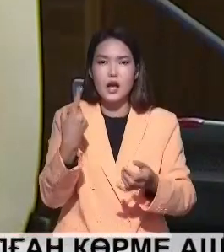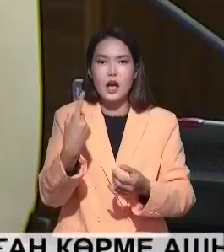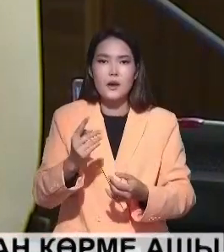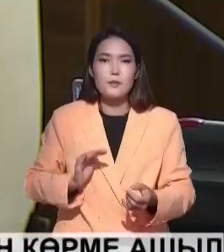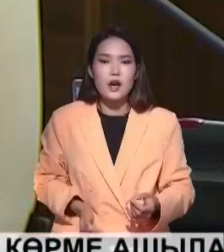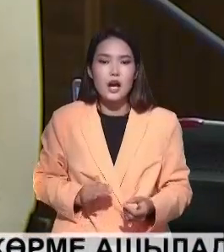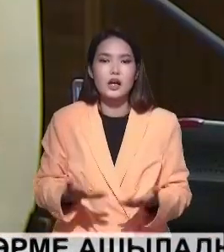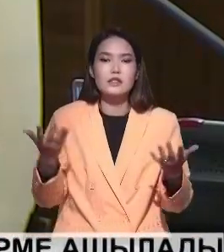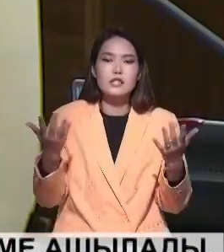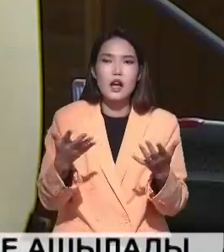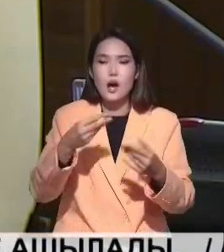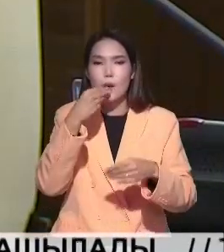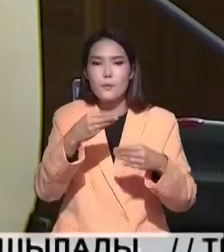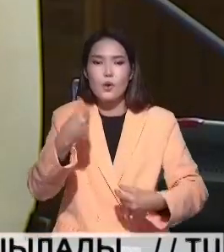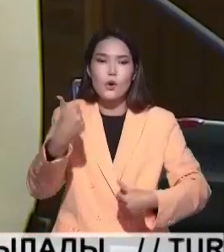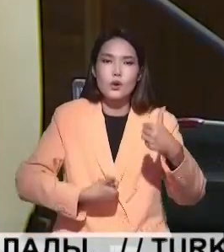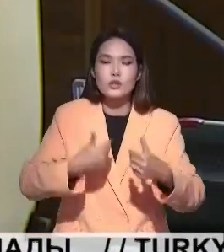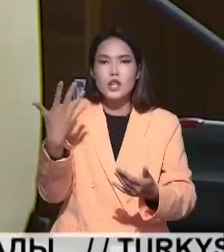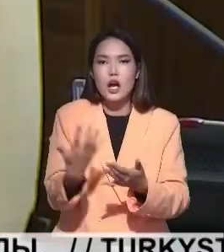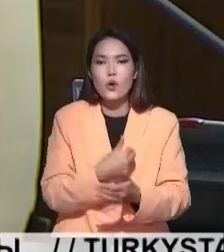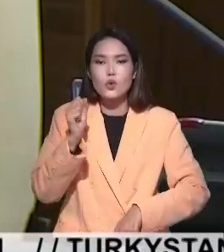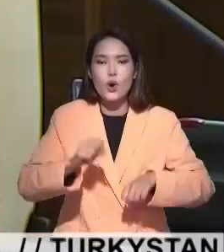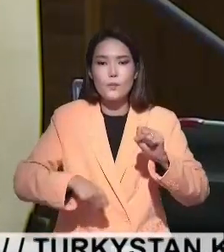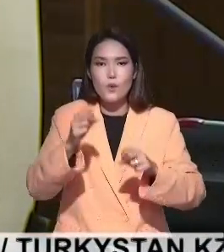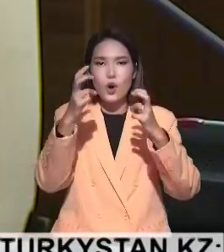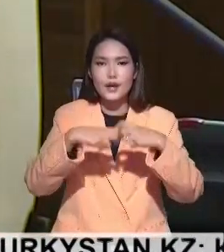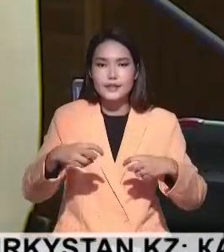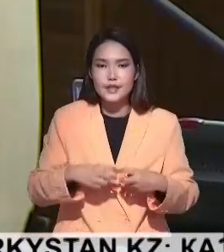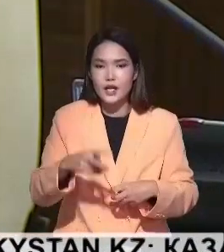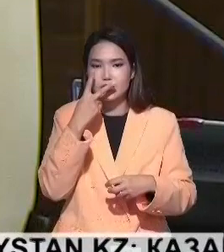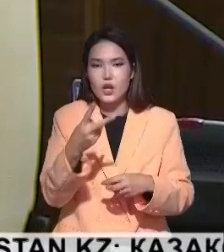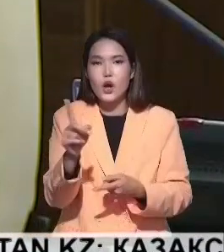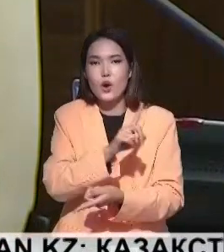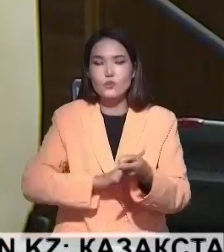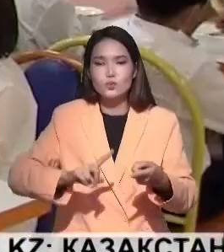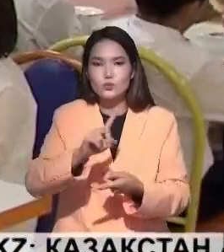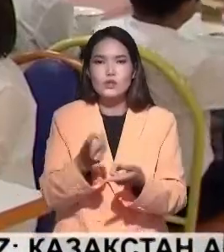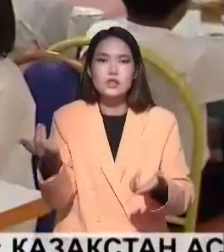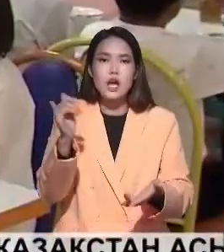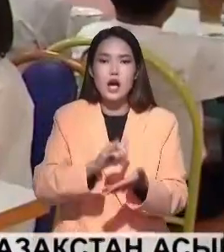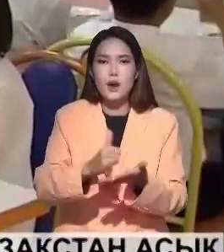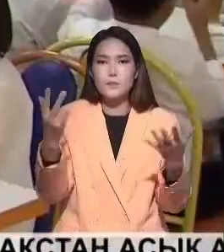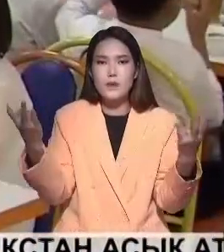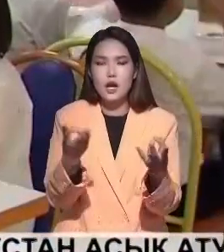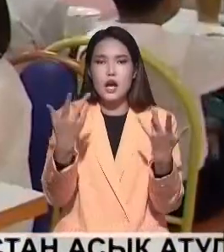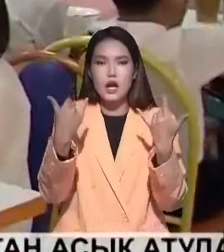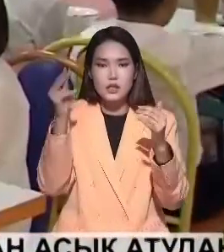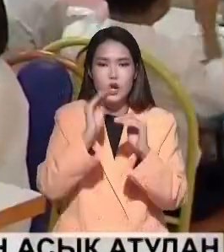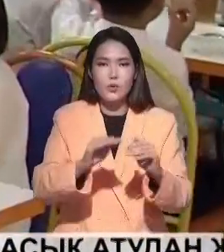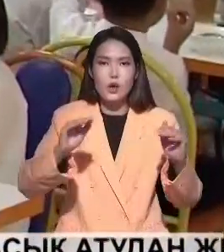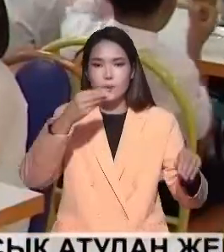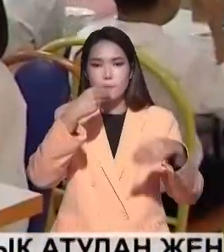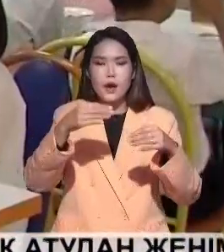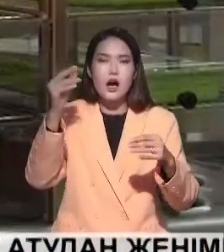қанша мектепке тендер ұтып алу мүмкіндігін шектеуге байланысты өзгерістер енгізу қажет. Қазір оқушылардың